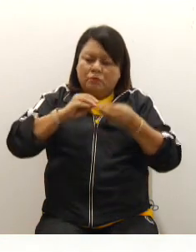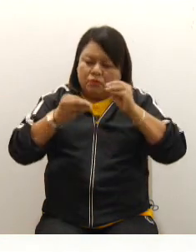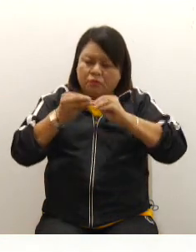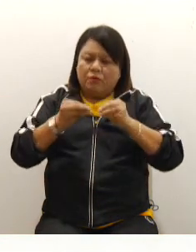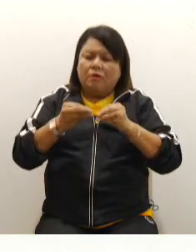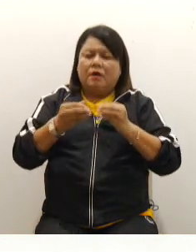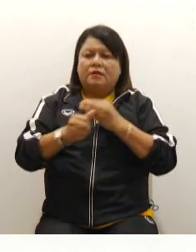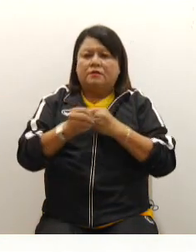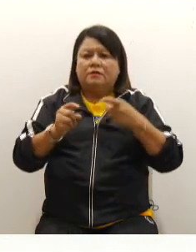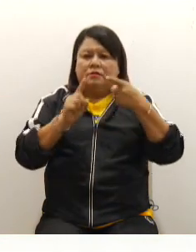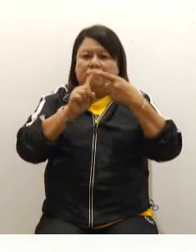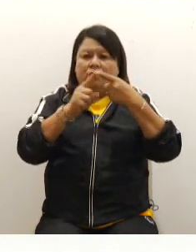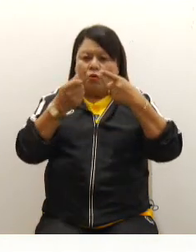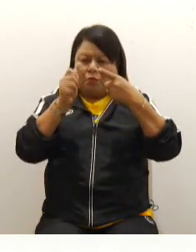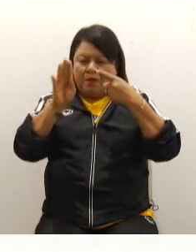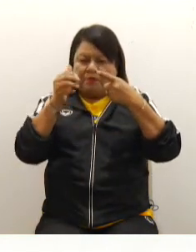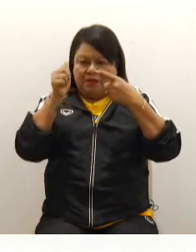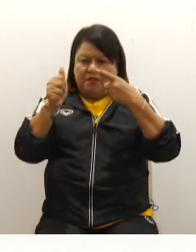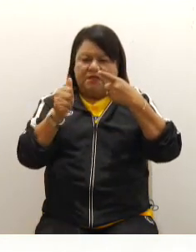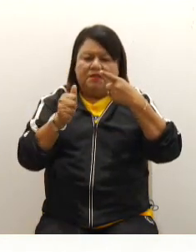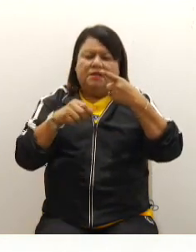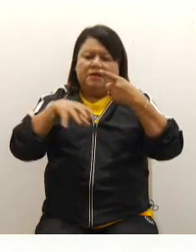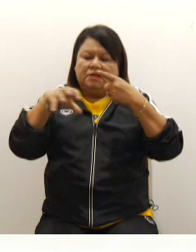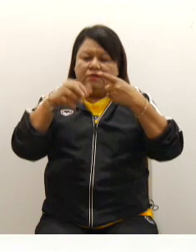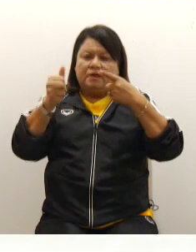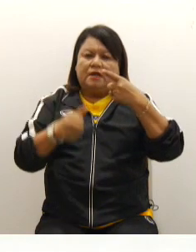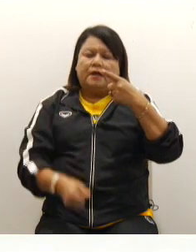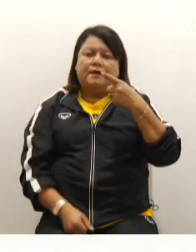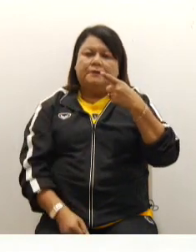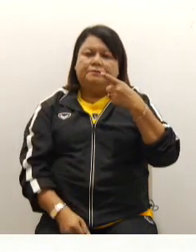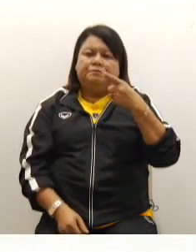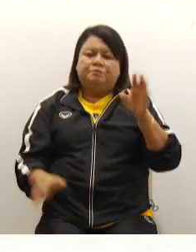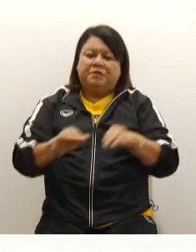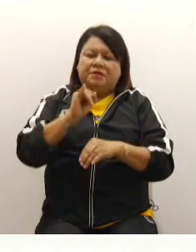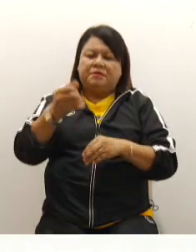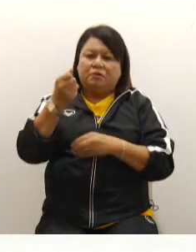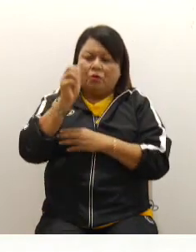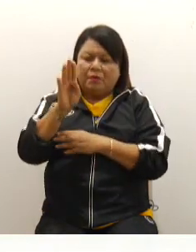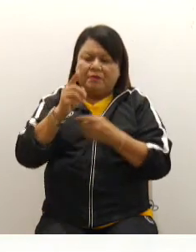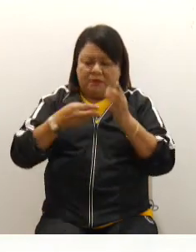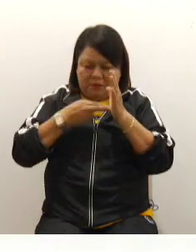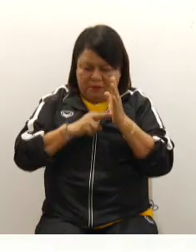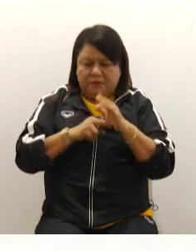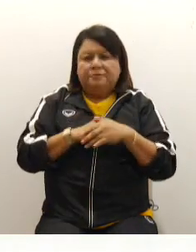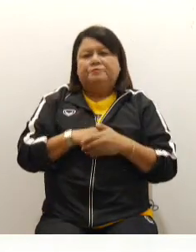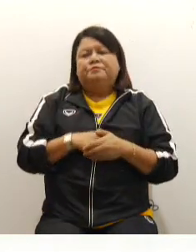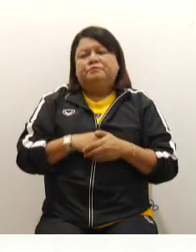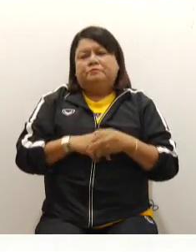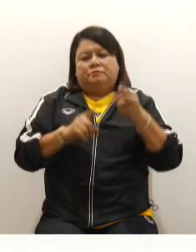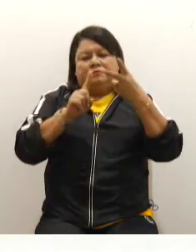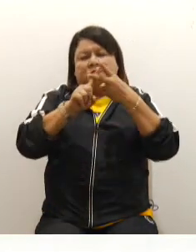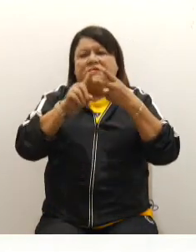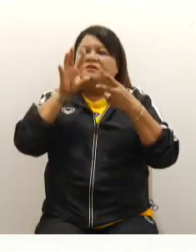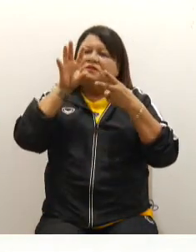อย่างที่1คือการออกแบบที่ดีนะคะก็คือจัดวางอะไรได้ไม่จำเป็นต้องออกแบบตั้งแต่ต้นนะคะแต่เราสามารถจัดได้นะคะการติดตั้ง